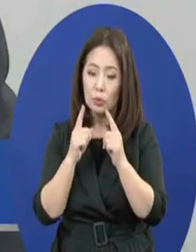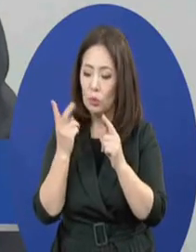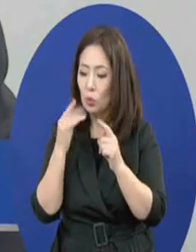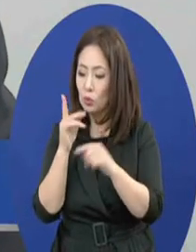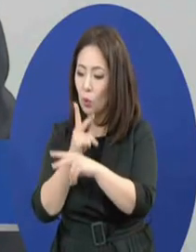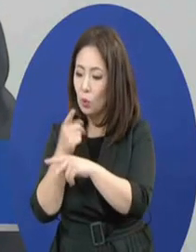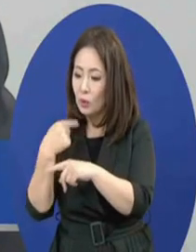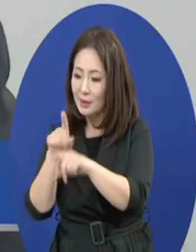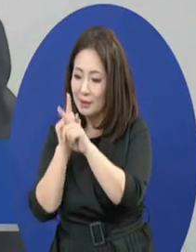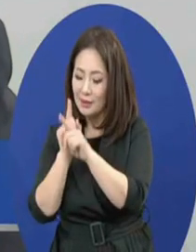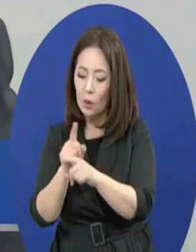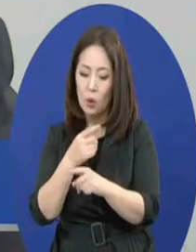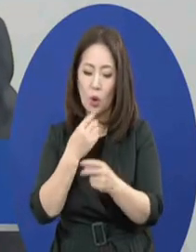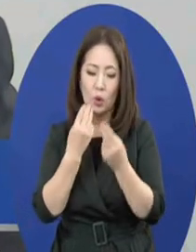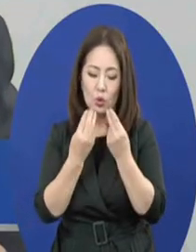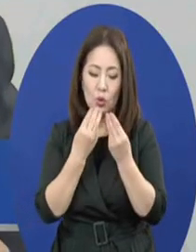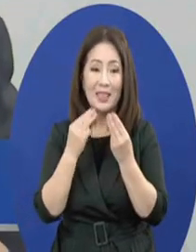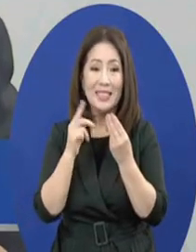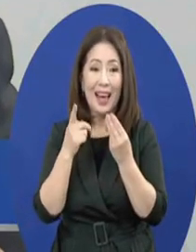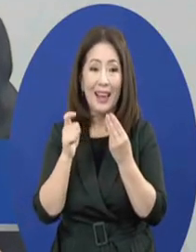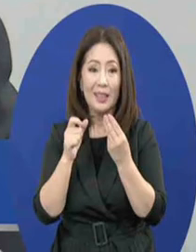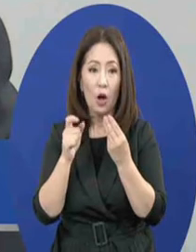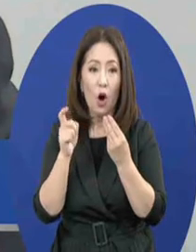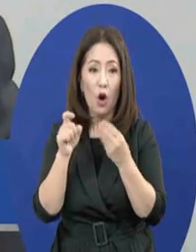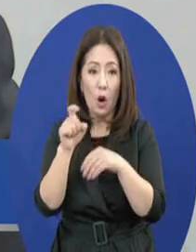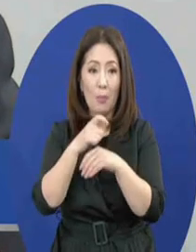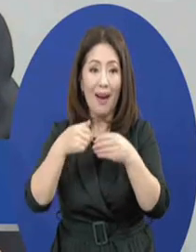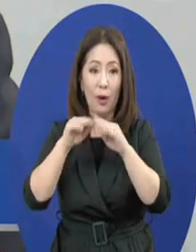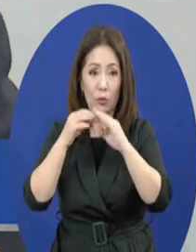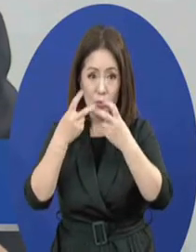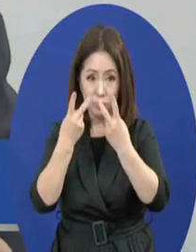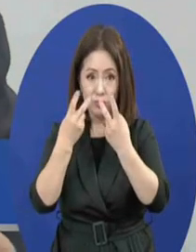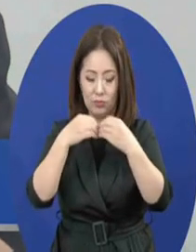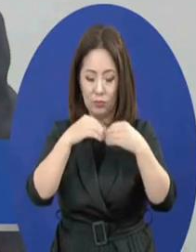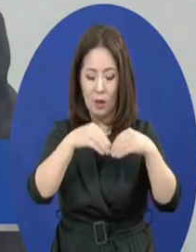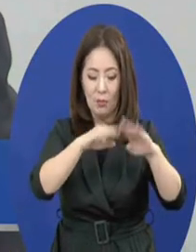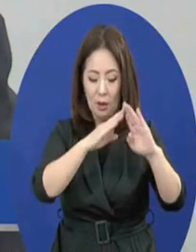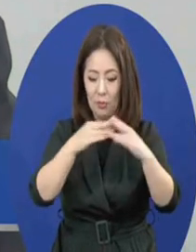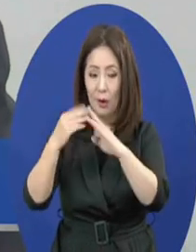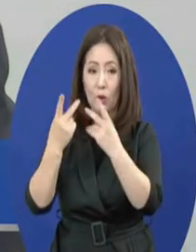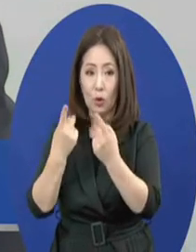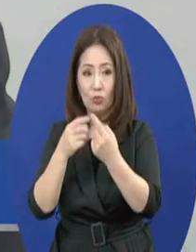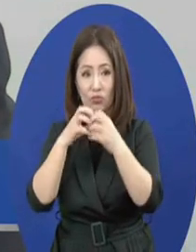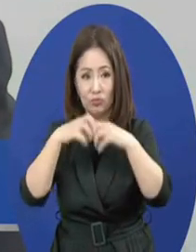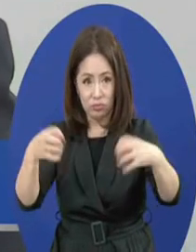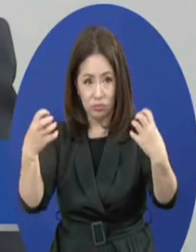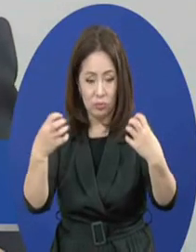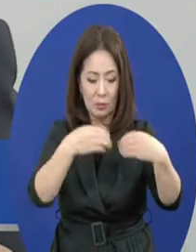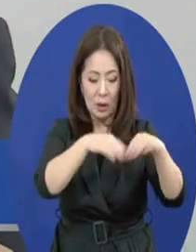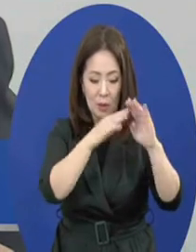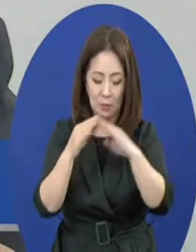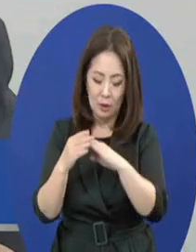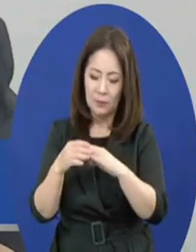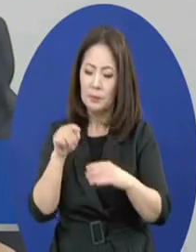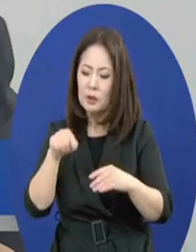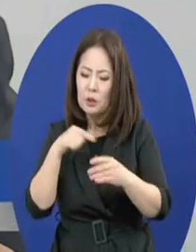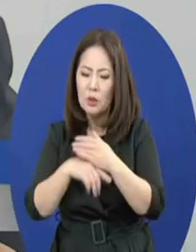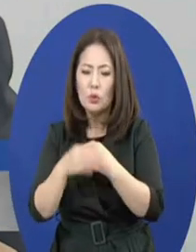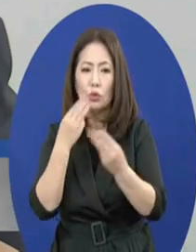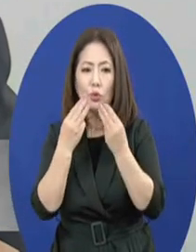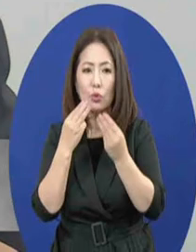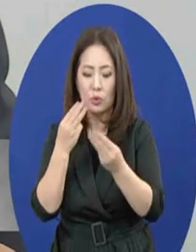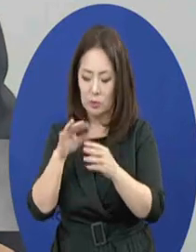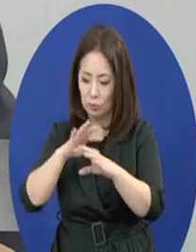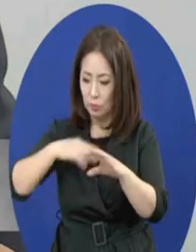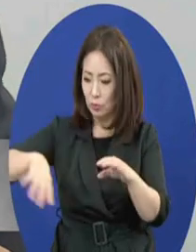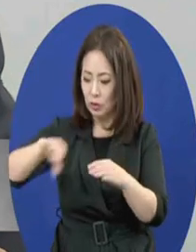ерөнхий зөвлөл шүүхийн сахилгын хороо гэдэг хоёр байгууллага утгагүй байгуулагдаж үйл ажиллагаанд оор. Энэ хоёр байгууллага байгуулагдсанаар шүүхийн системд бол томоохон